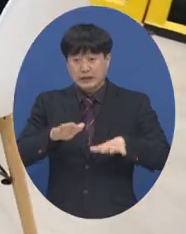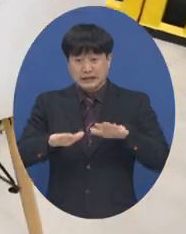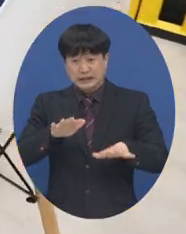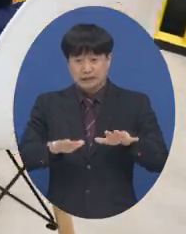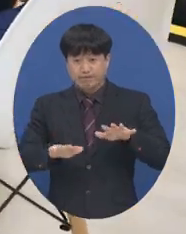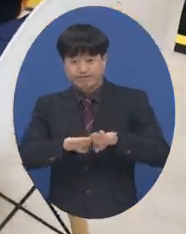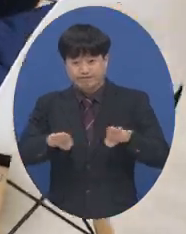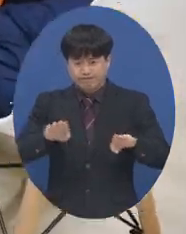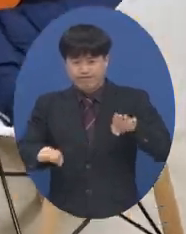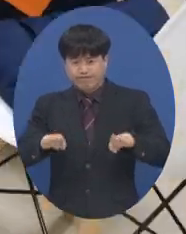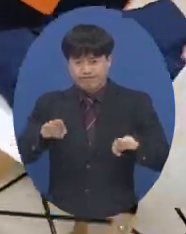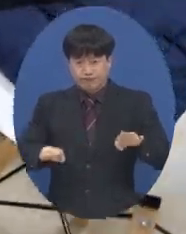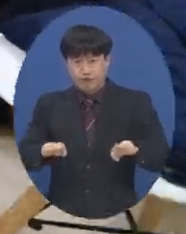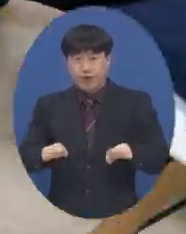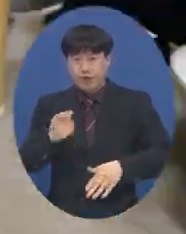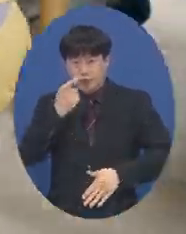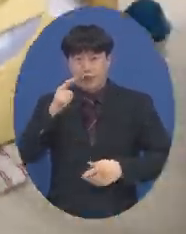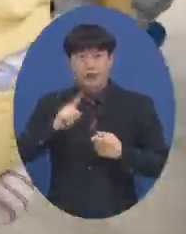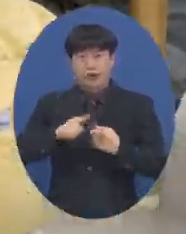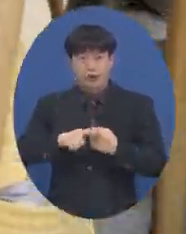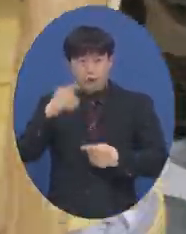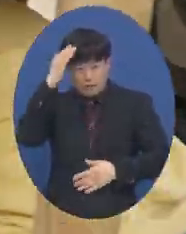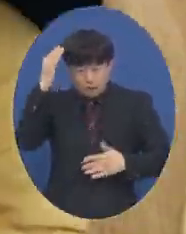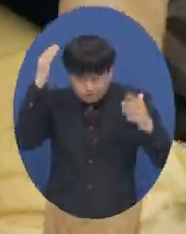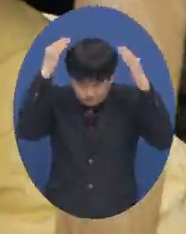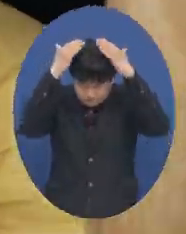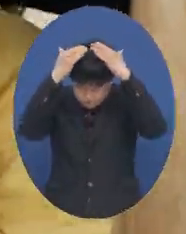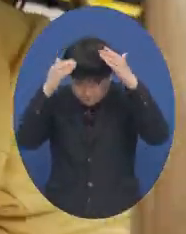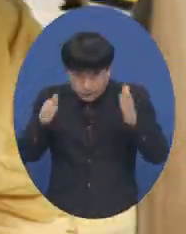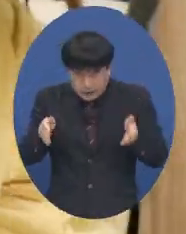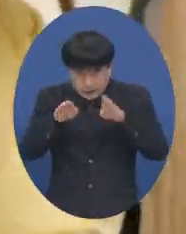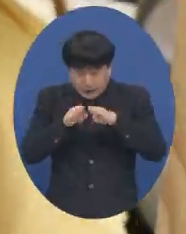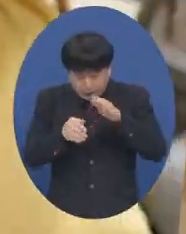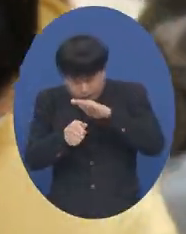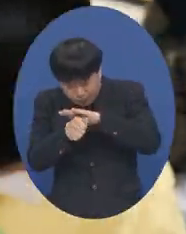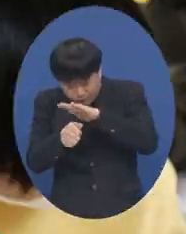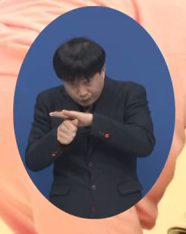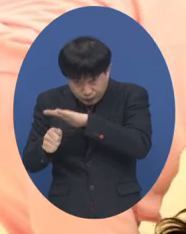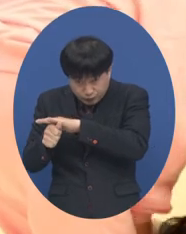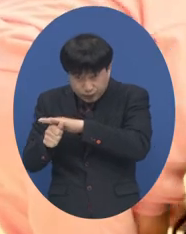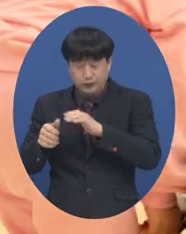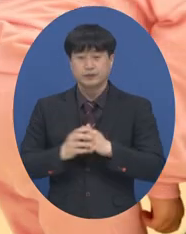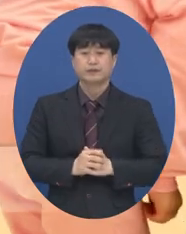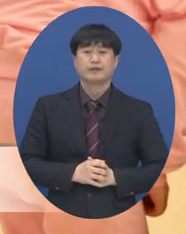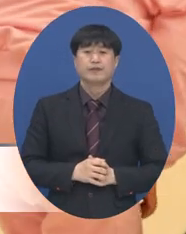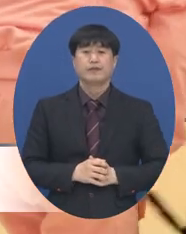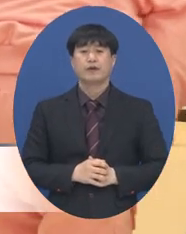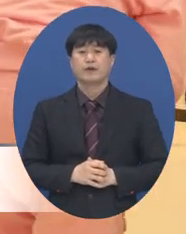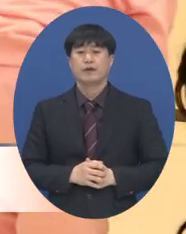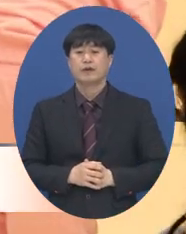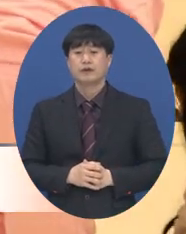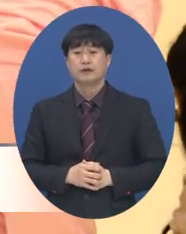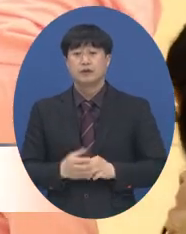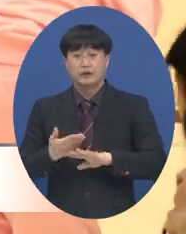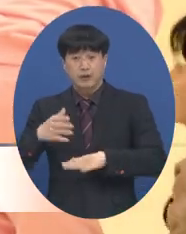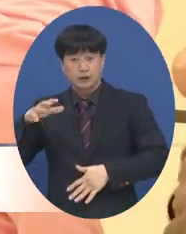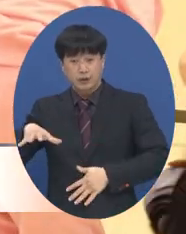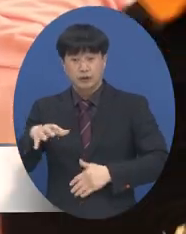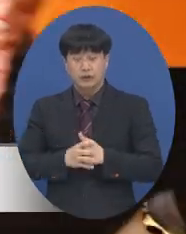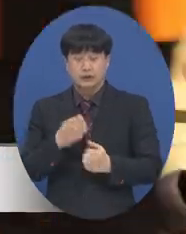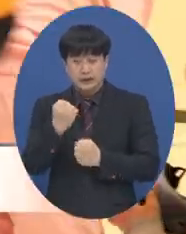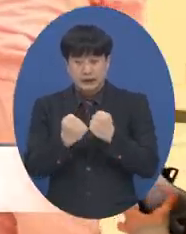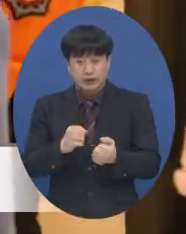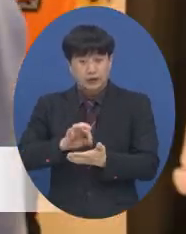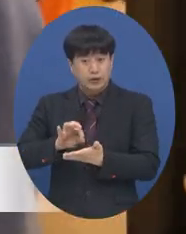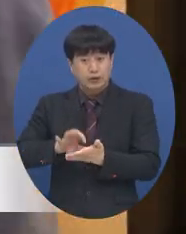배운 대로 머리를 감싸며 식탁 아래로 몸을 숨기는 어린이 체험객들. 또 다른 체험장, 이곳은